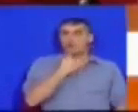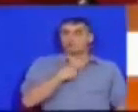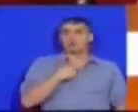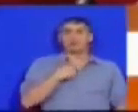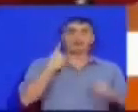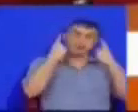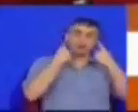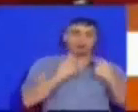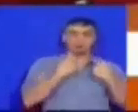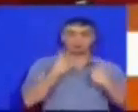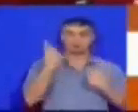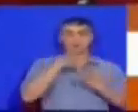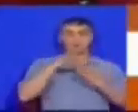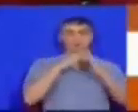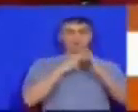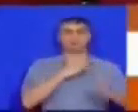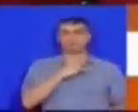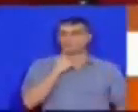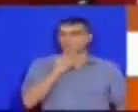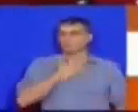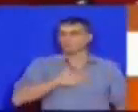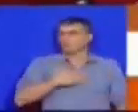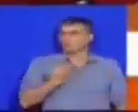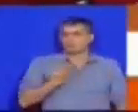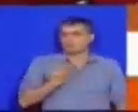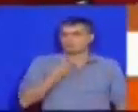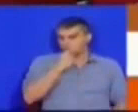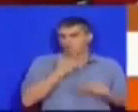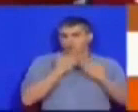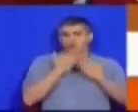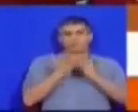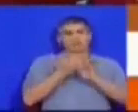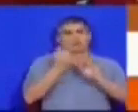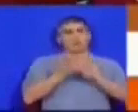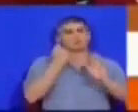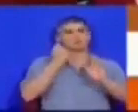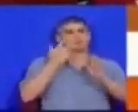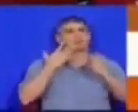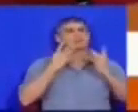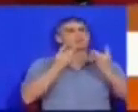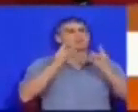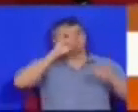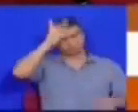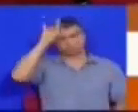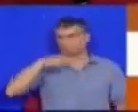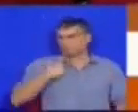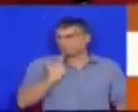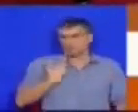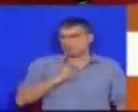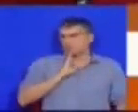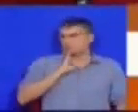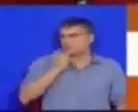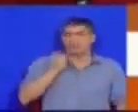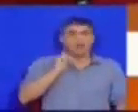היום חרדי באזור המגורים שלי, מה אתה רוצה? הוא עוזר להוציא דיבוק. אז אמרתי, אין לי שום בעיה עם זה שהוא מוציא